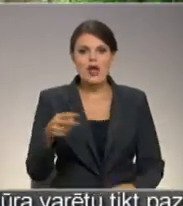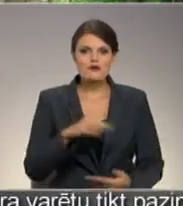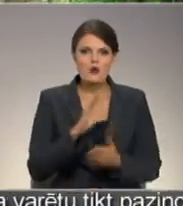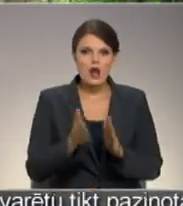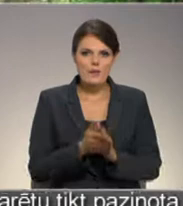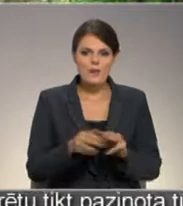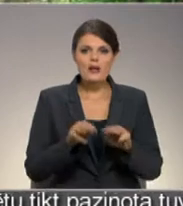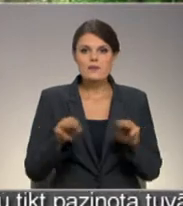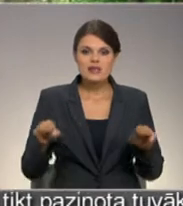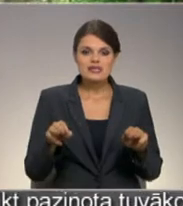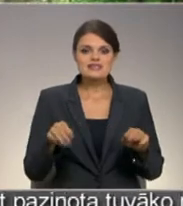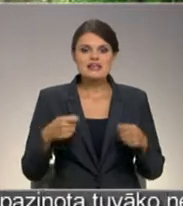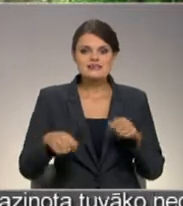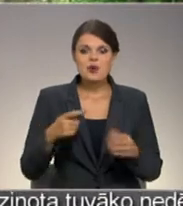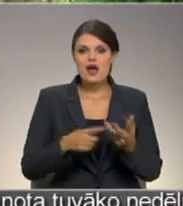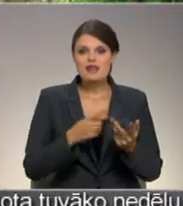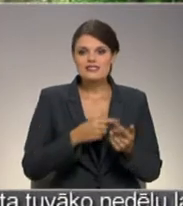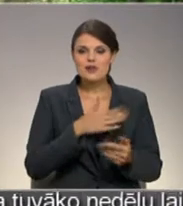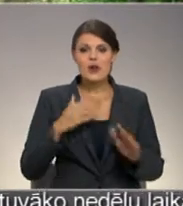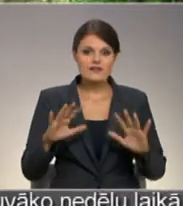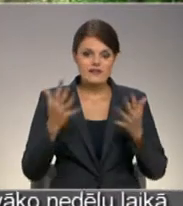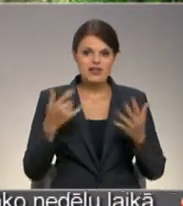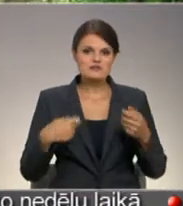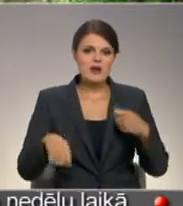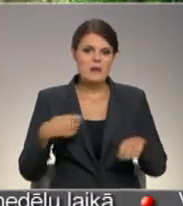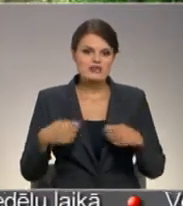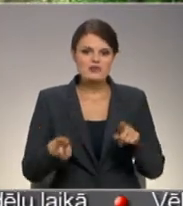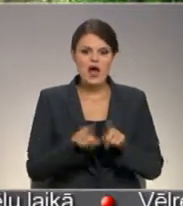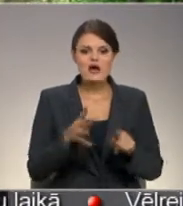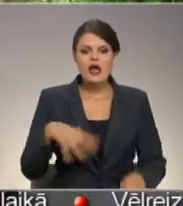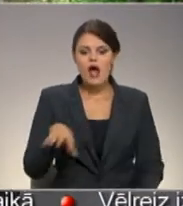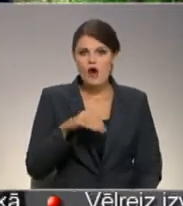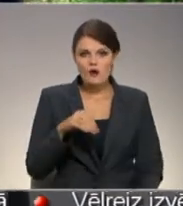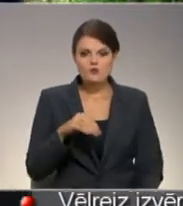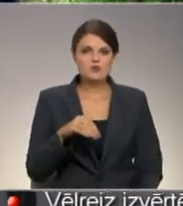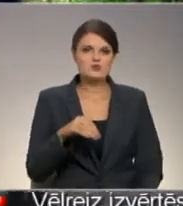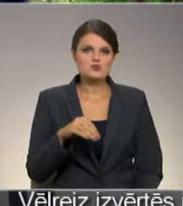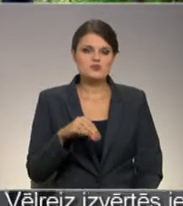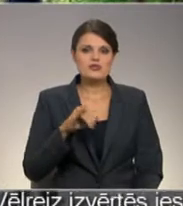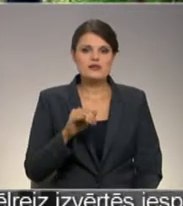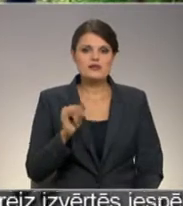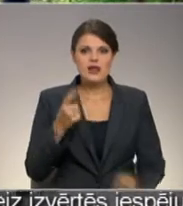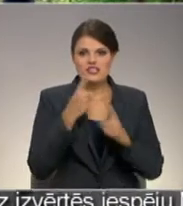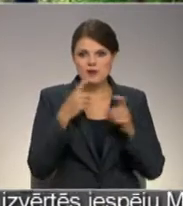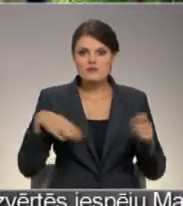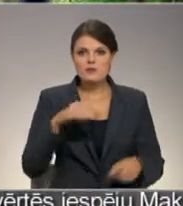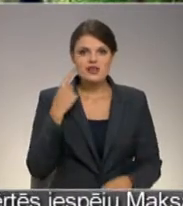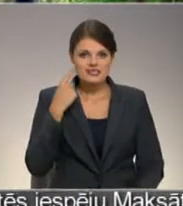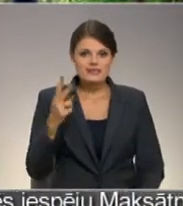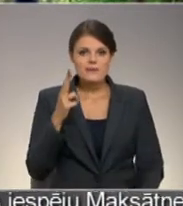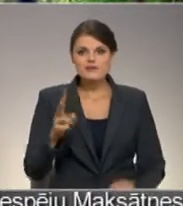apmērā. Ministri, spēlējoties ar skaitļiem, ļoti veiksmīgi paspēlējās arī ar mums. Jā, mas medijos mēs dzirdam,